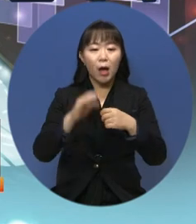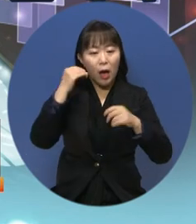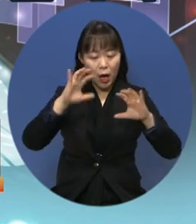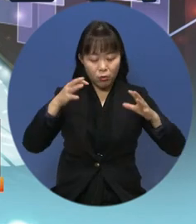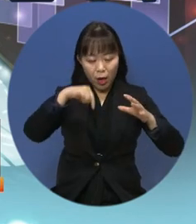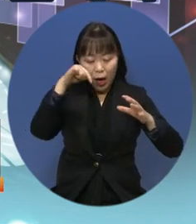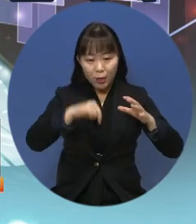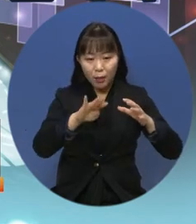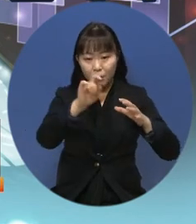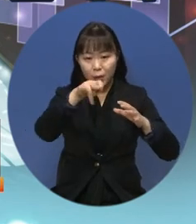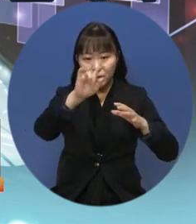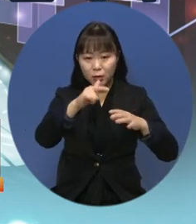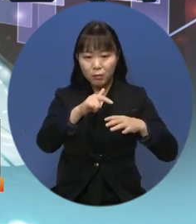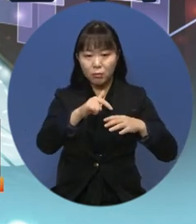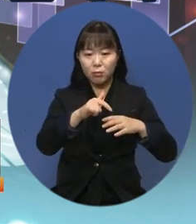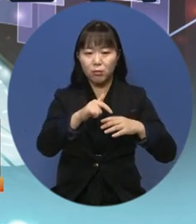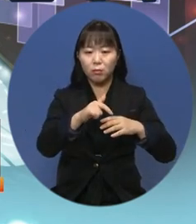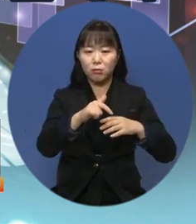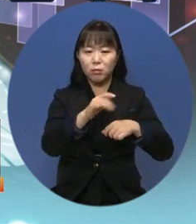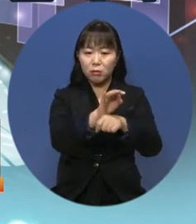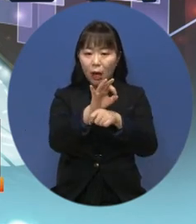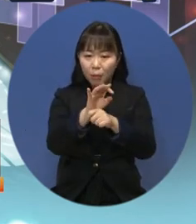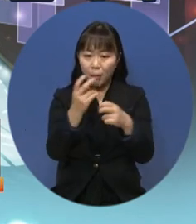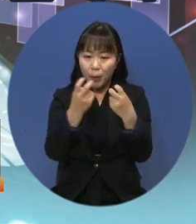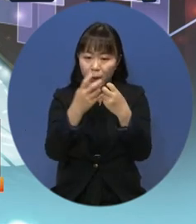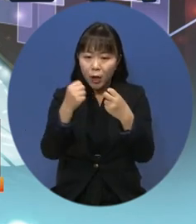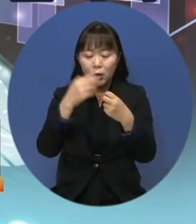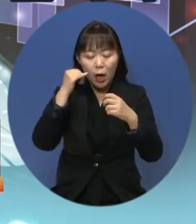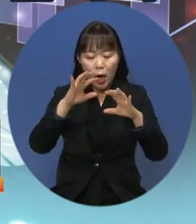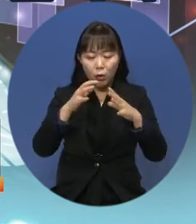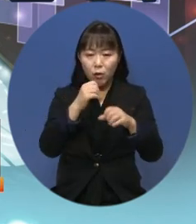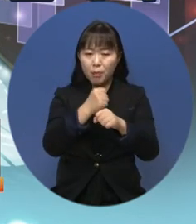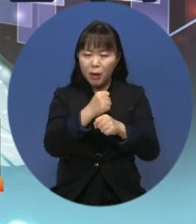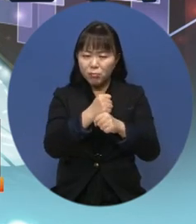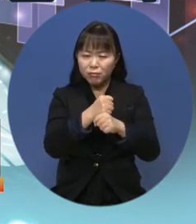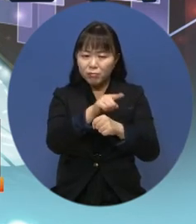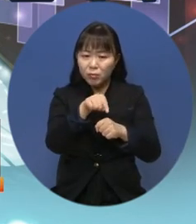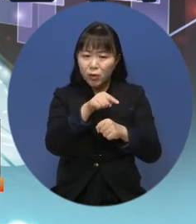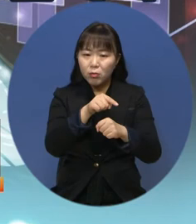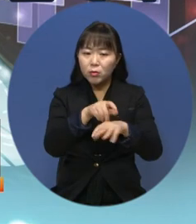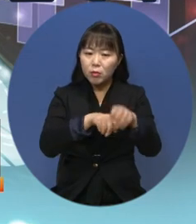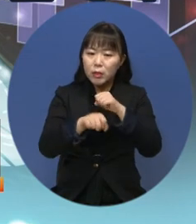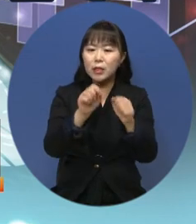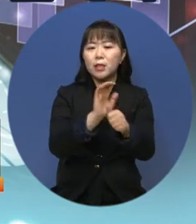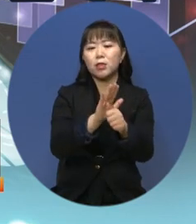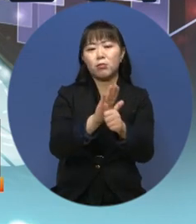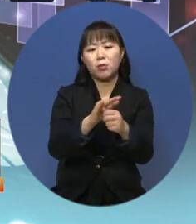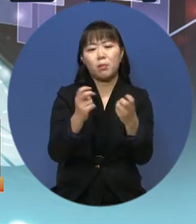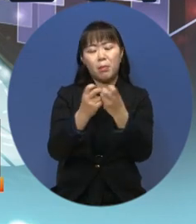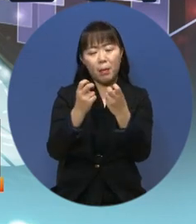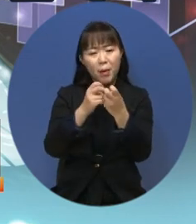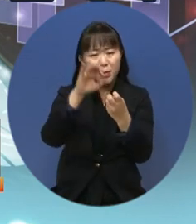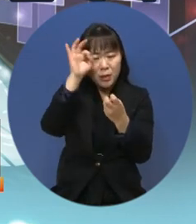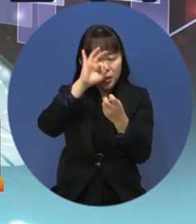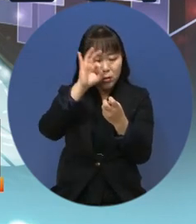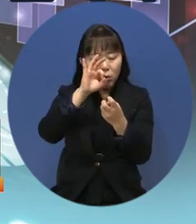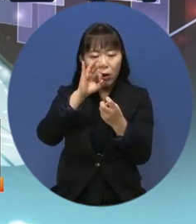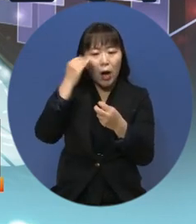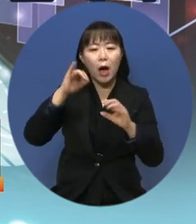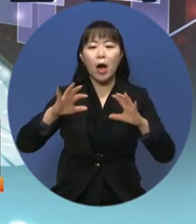백신 시장으로 구매 방법을 돌려 국산 백신 개발을 적극적으로 지원하는 방안을 찾아